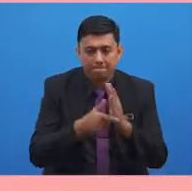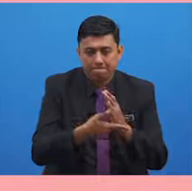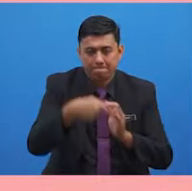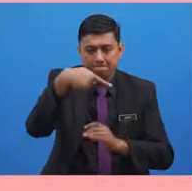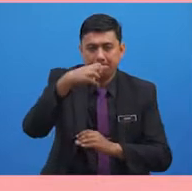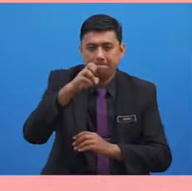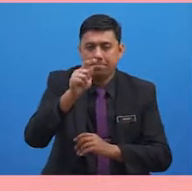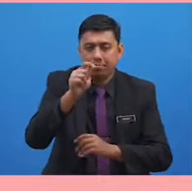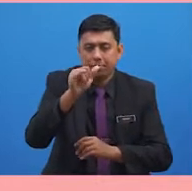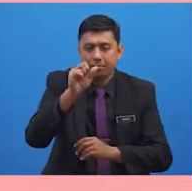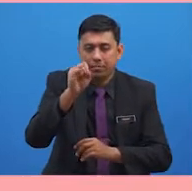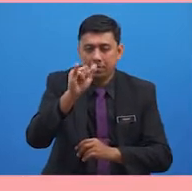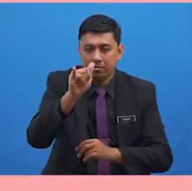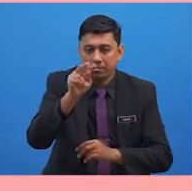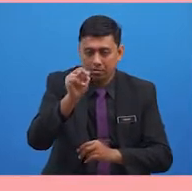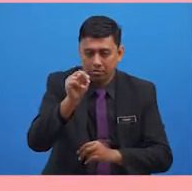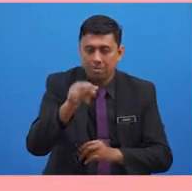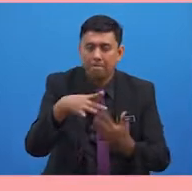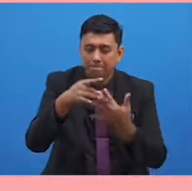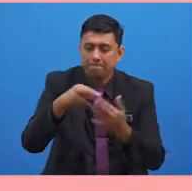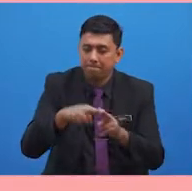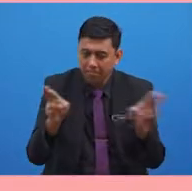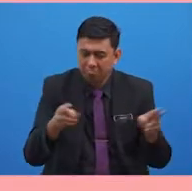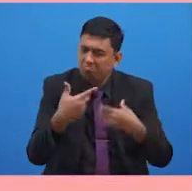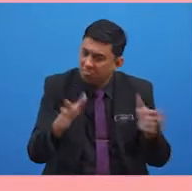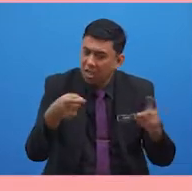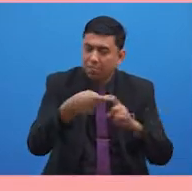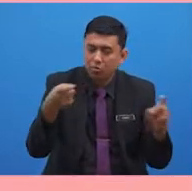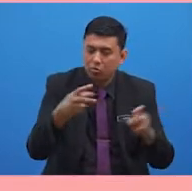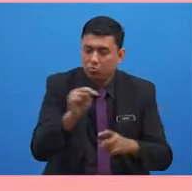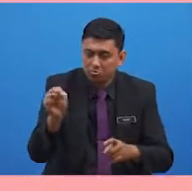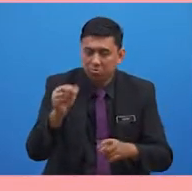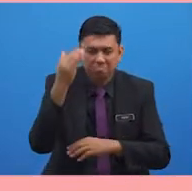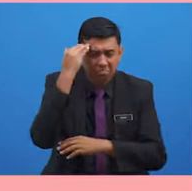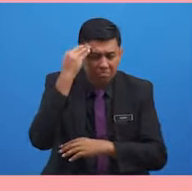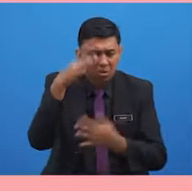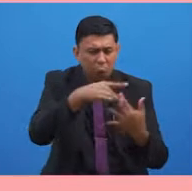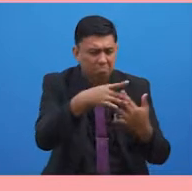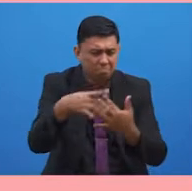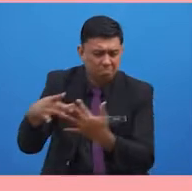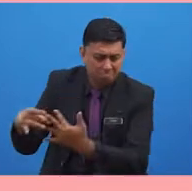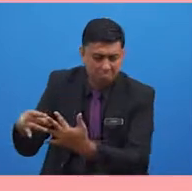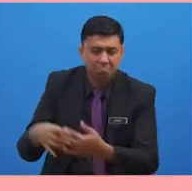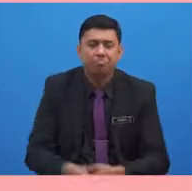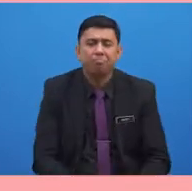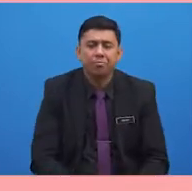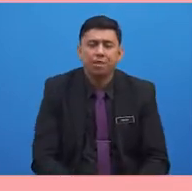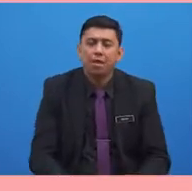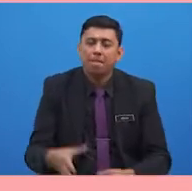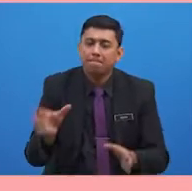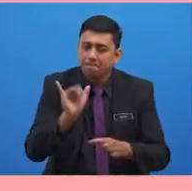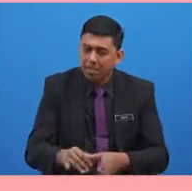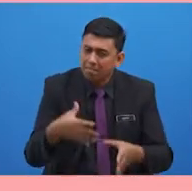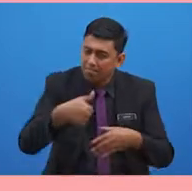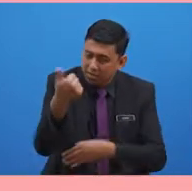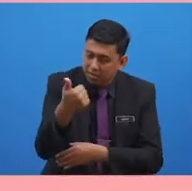raya. Setelah mengetahui keputusan pengiraan undi, pihak yang menang dengan